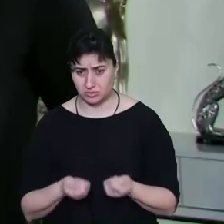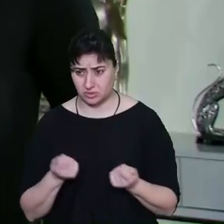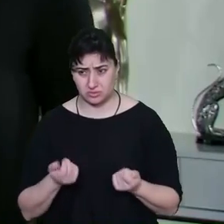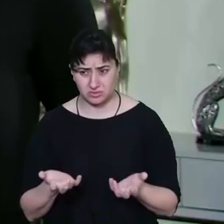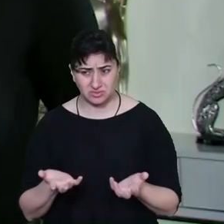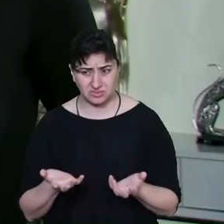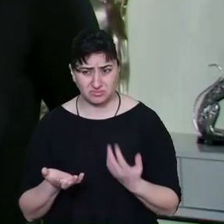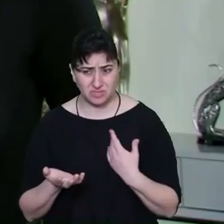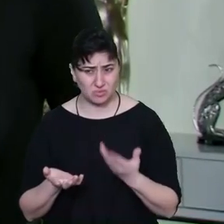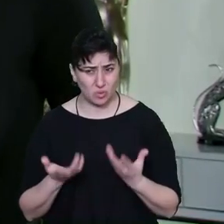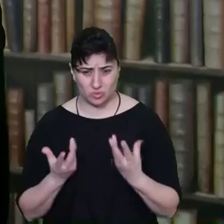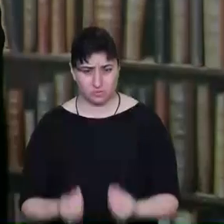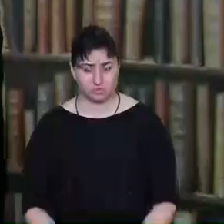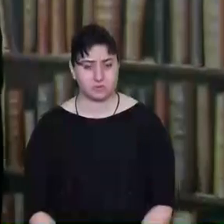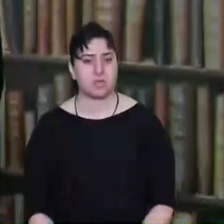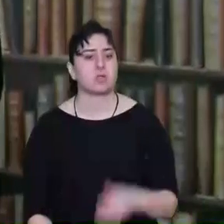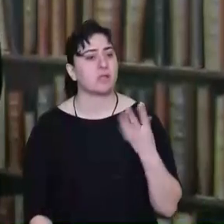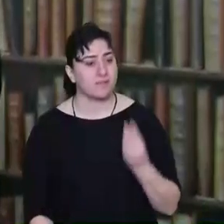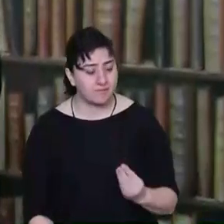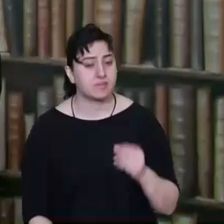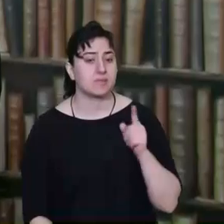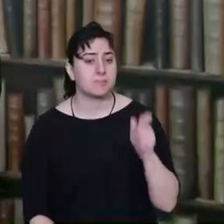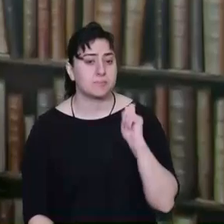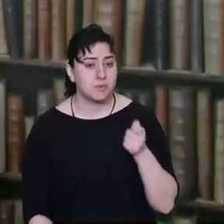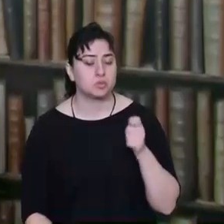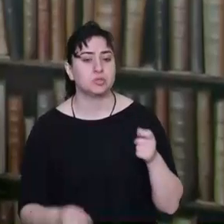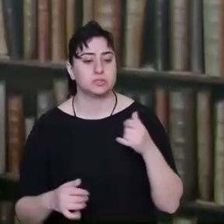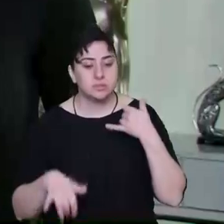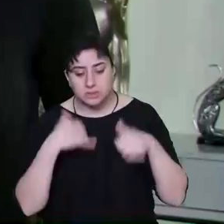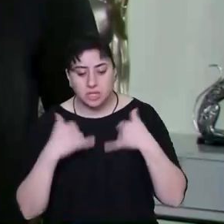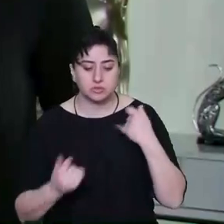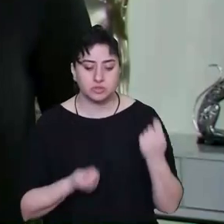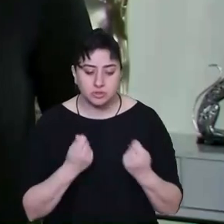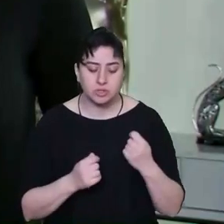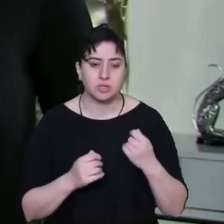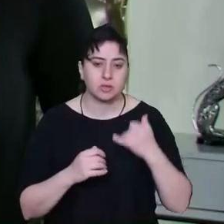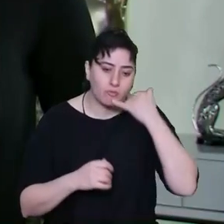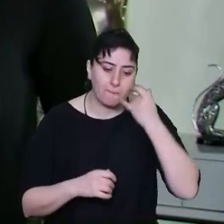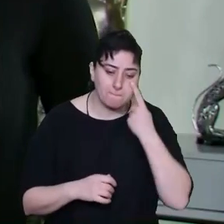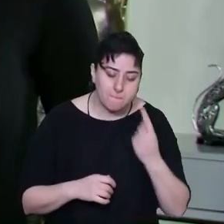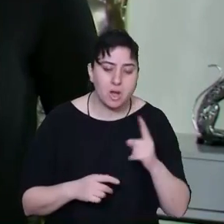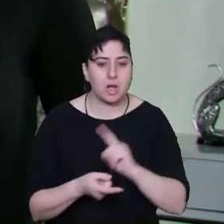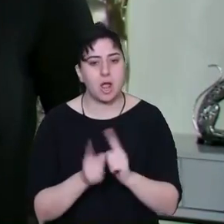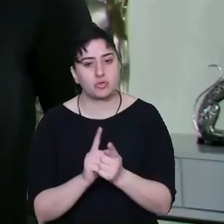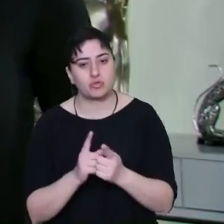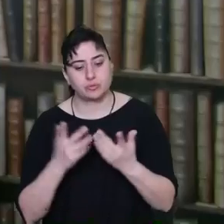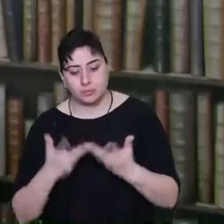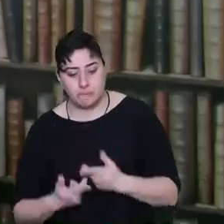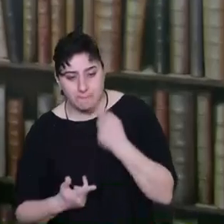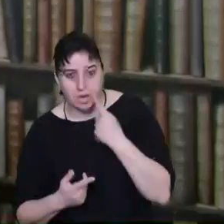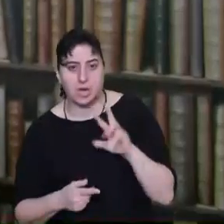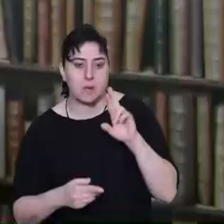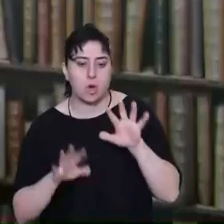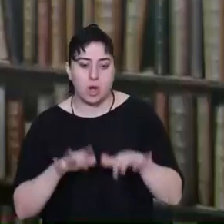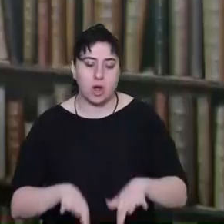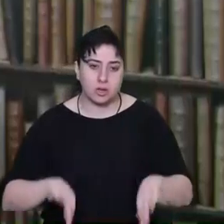çalışan, öyle bir şey mi olacağım? Aynen öyle. Yani sekreterlik yapacaksın, telefonlara bakacaksın, randevuları ayarlayacaksın,